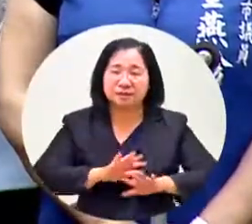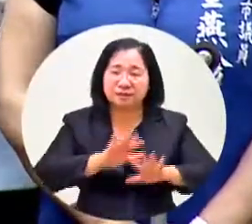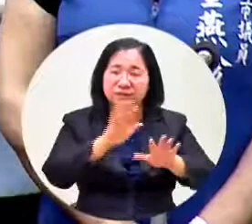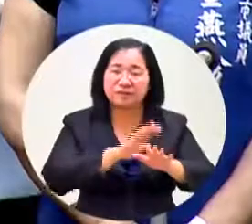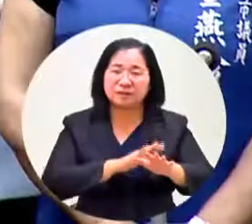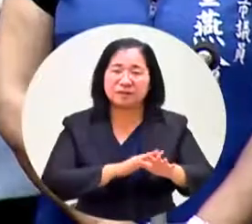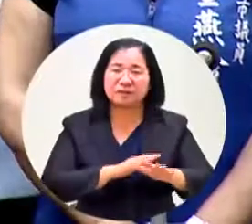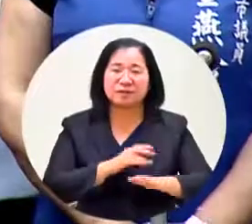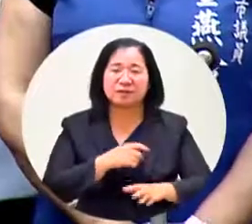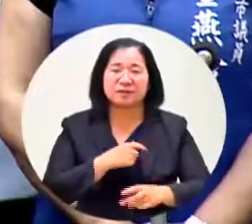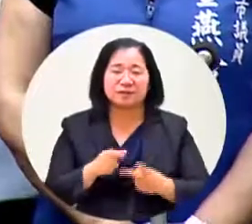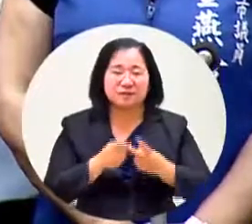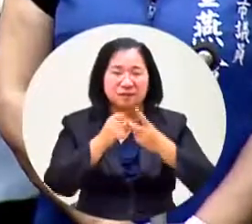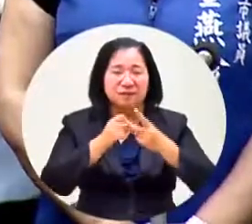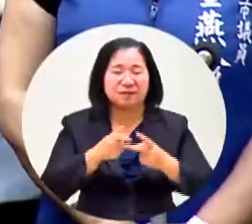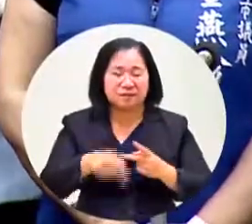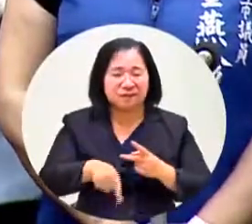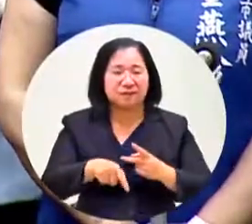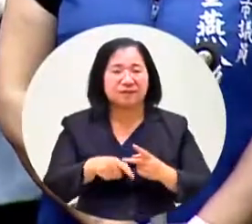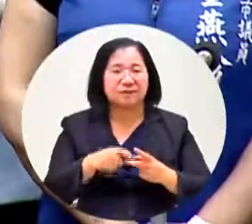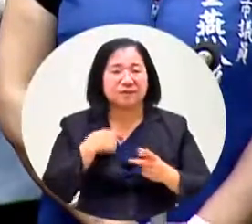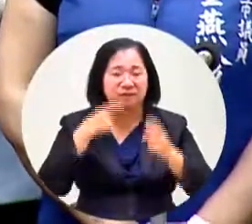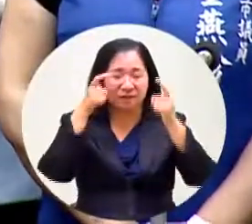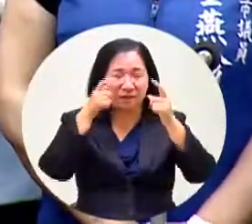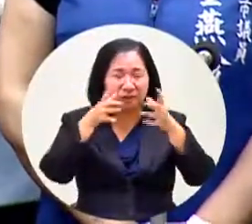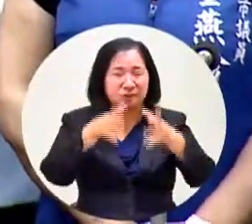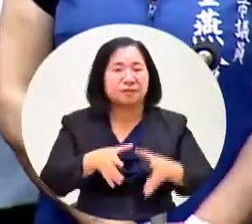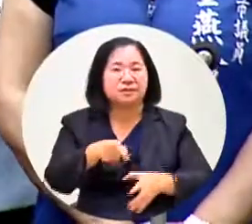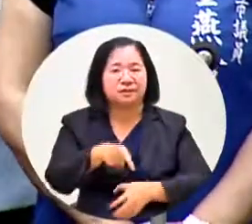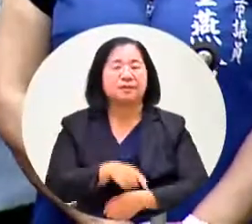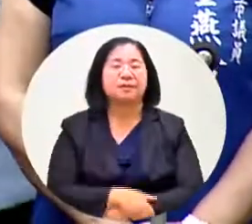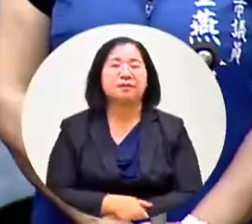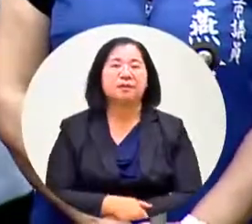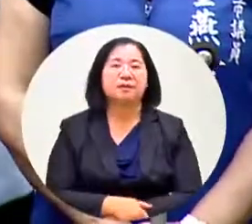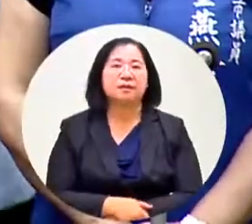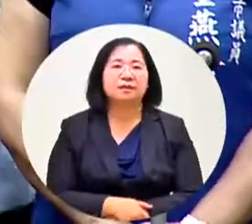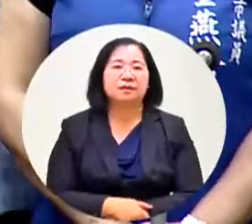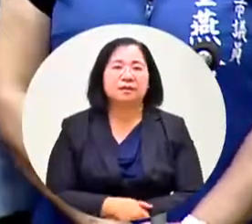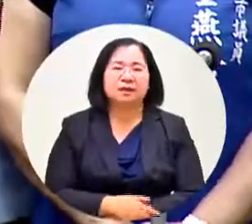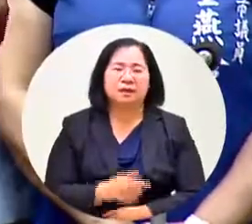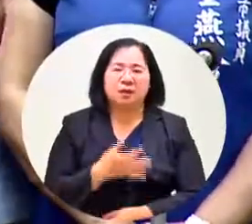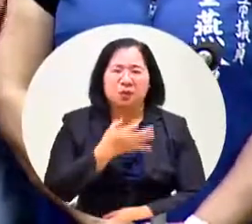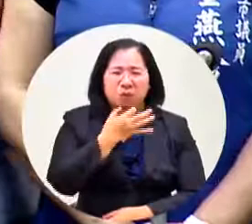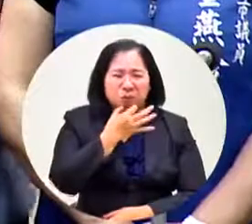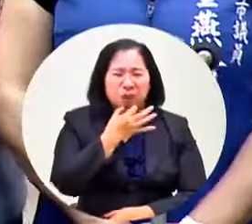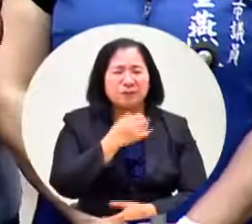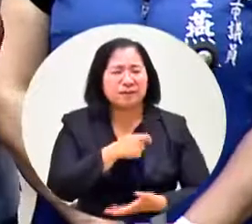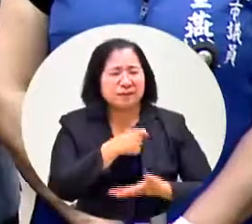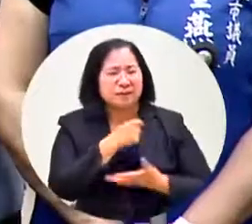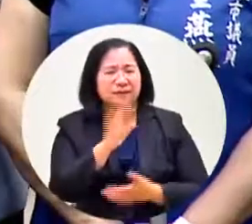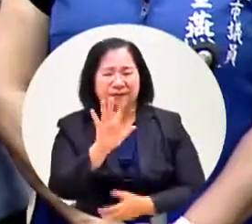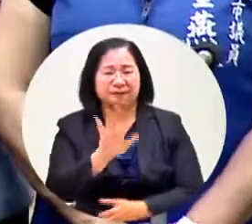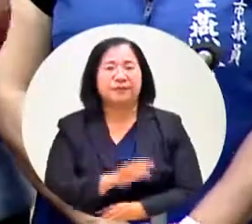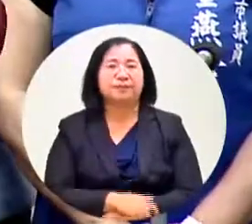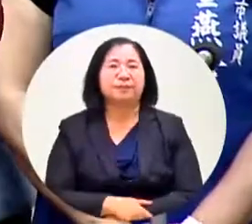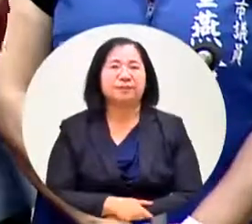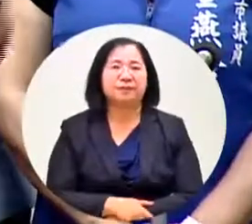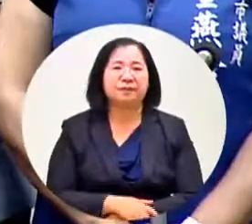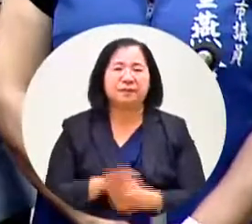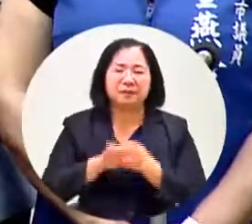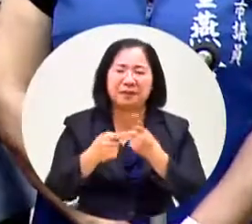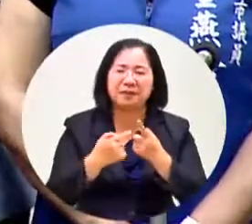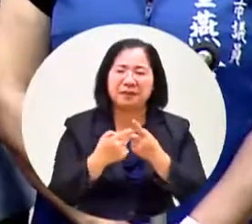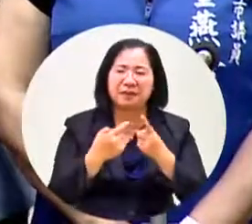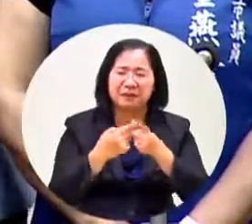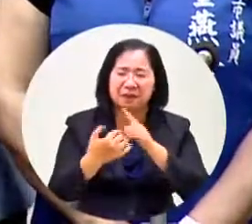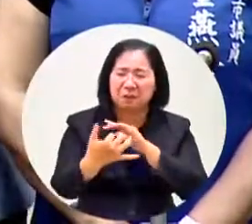说实在的，我们希望能够全市化，这也是我们市长一直积极在鼓励推动，高雄一定要